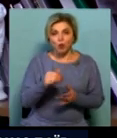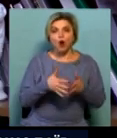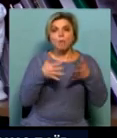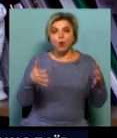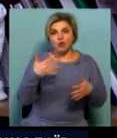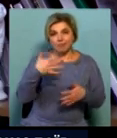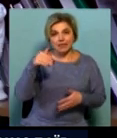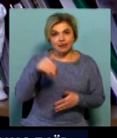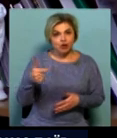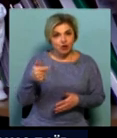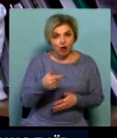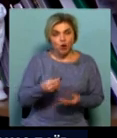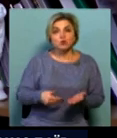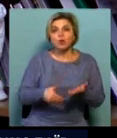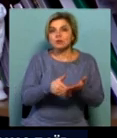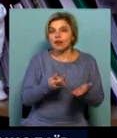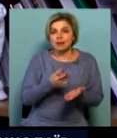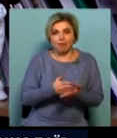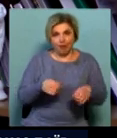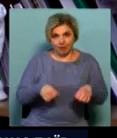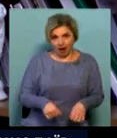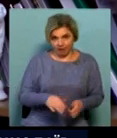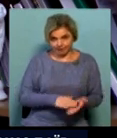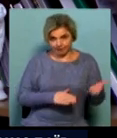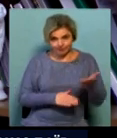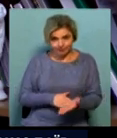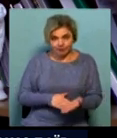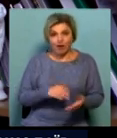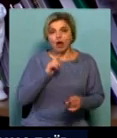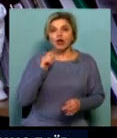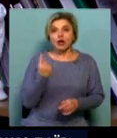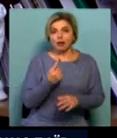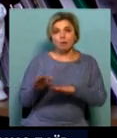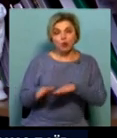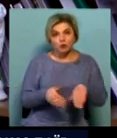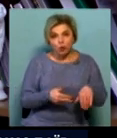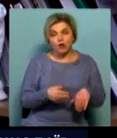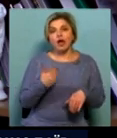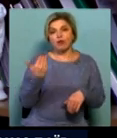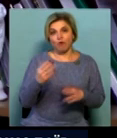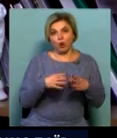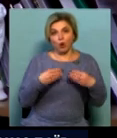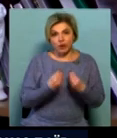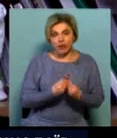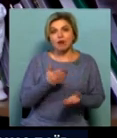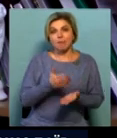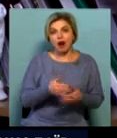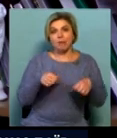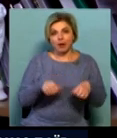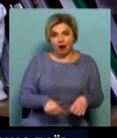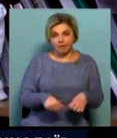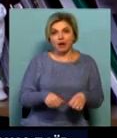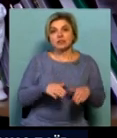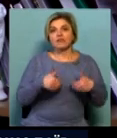тисяч гривень, то на субсидію вони не мають права. Рік пройшов, його родина має право